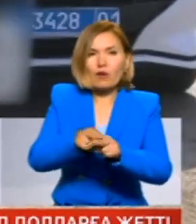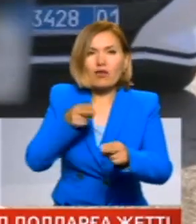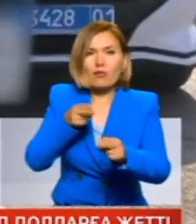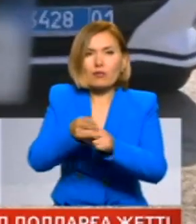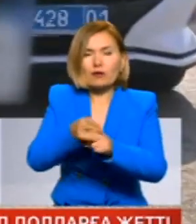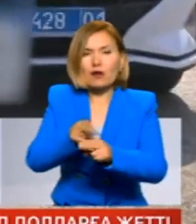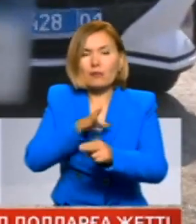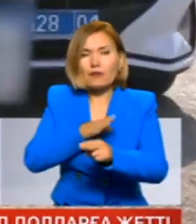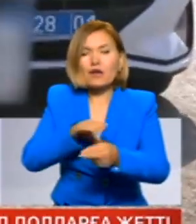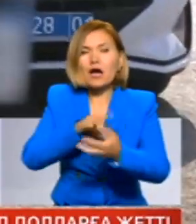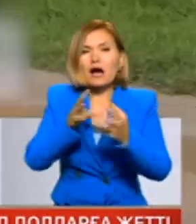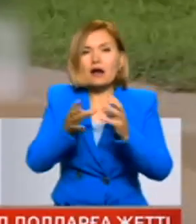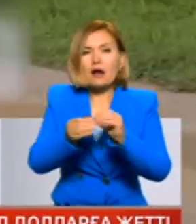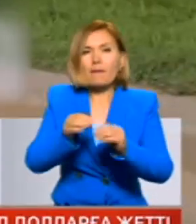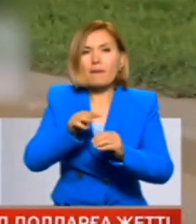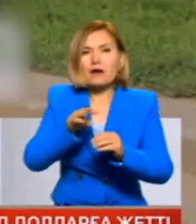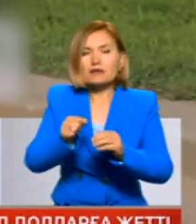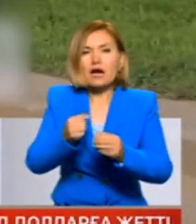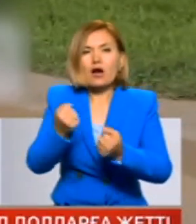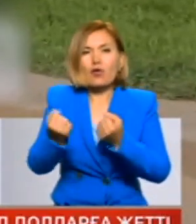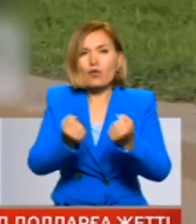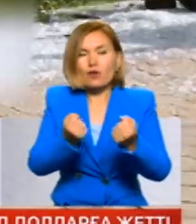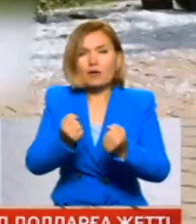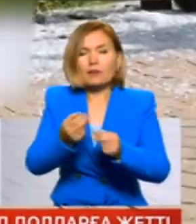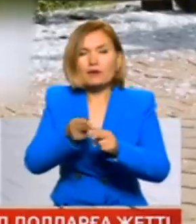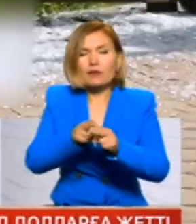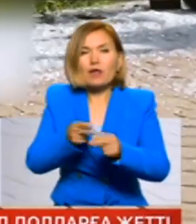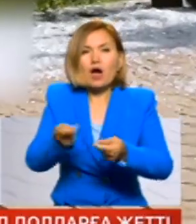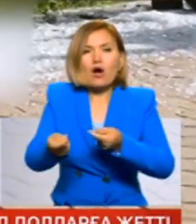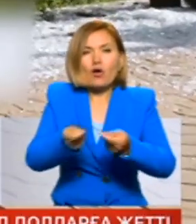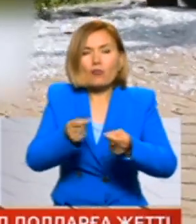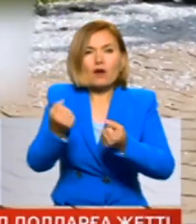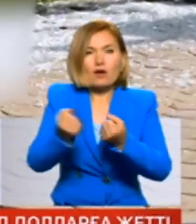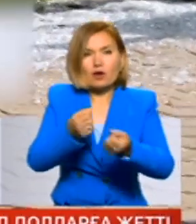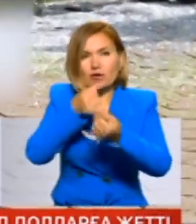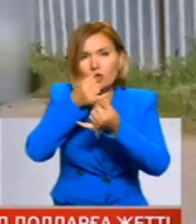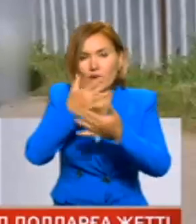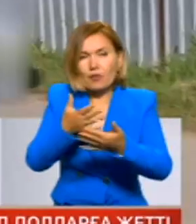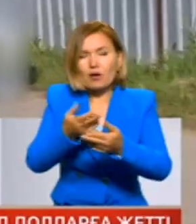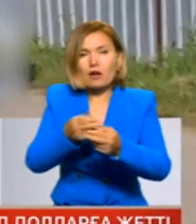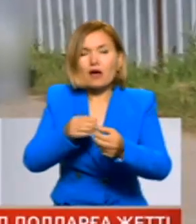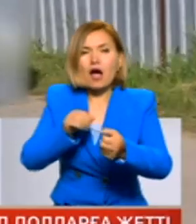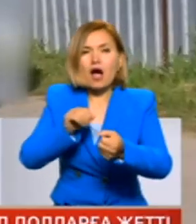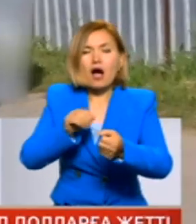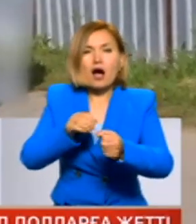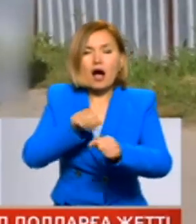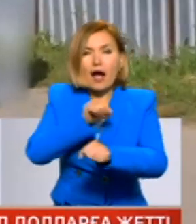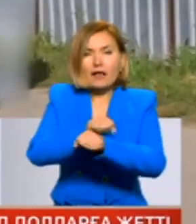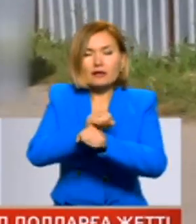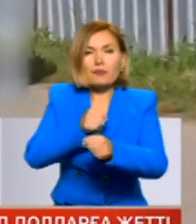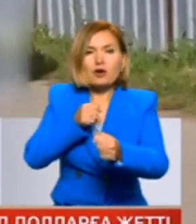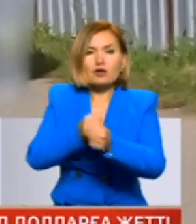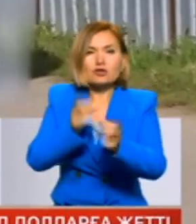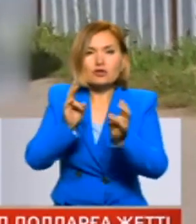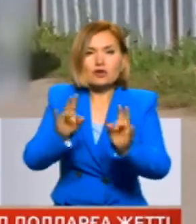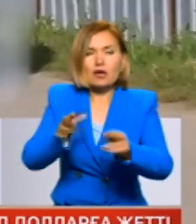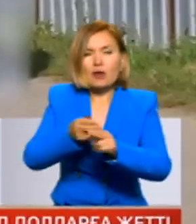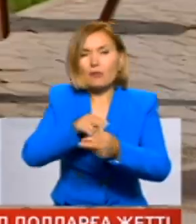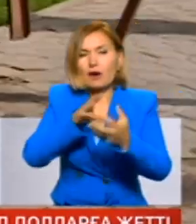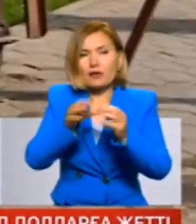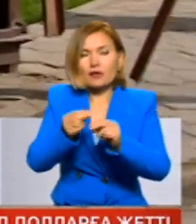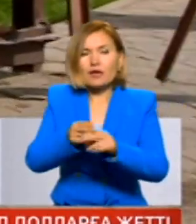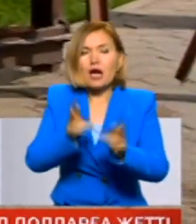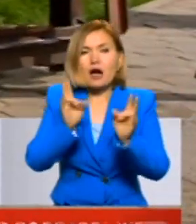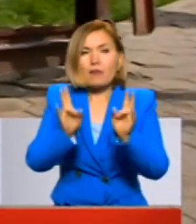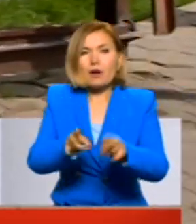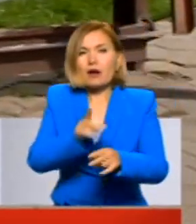туындатқан. Салдарынан Mazda көлігінің жүргізушісі тізгінге ие бола алмай қалып, аялдамаға соғылған. Жол-көлік оқиғасы салдарынан